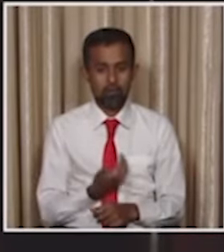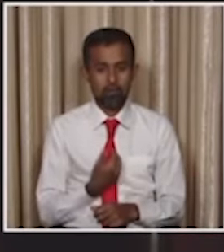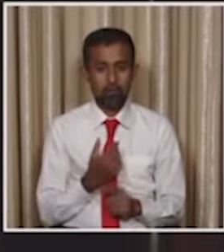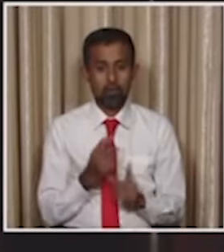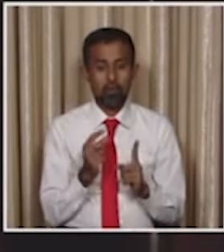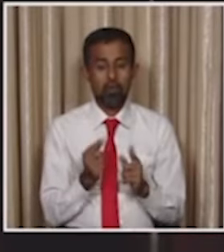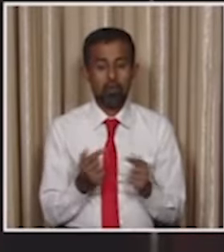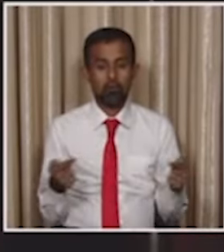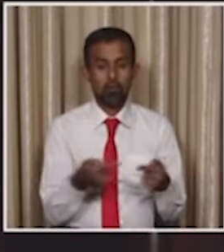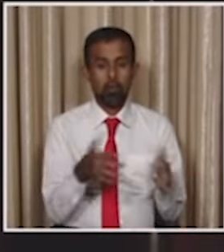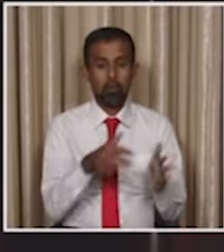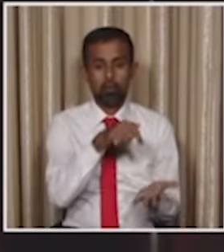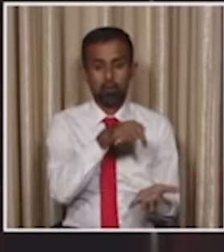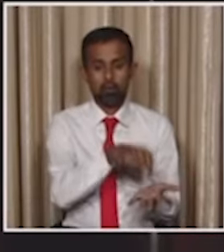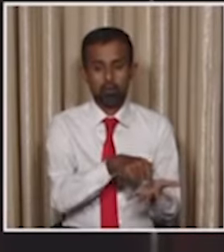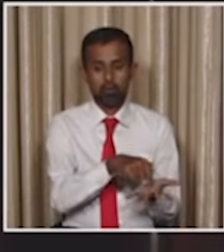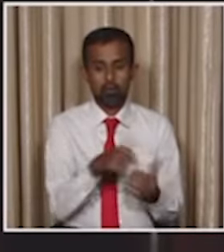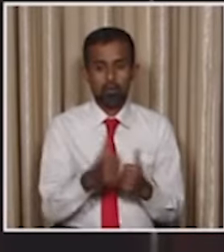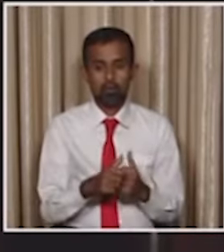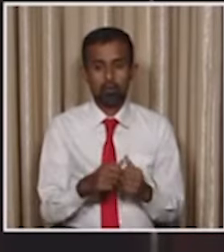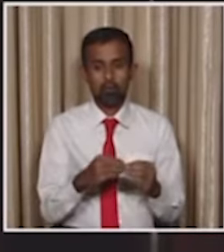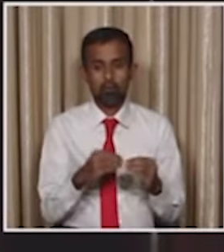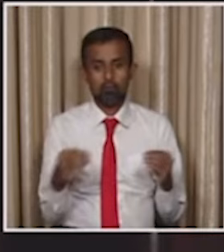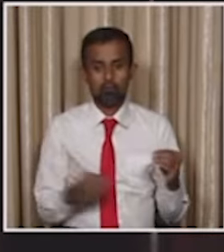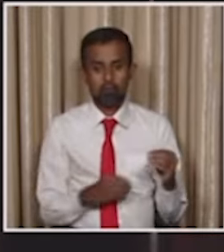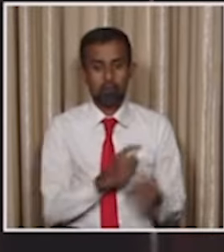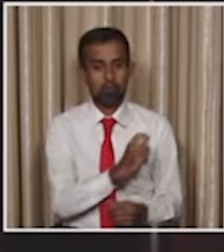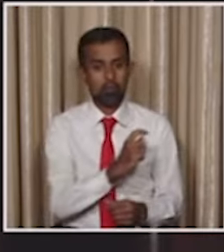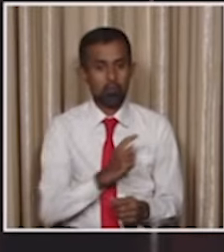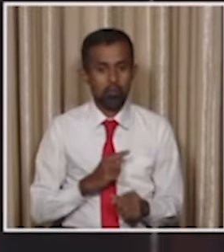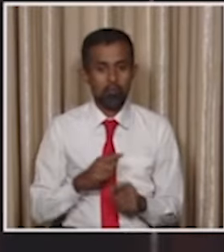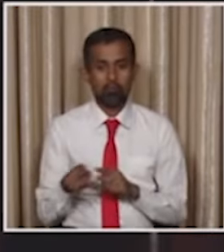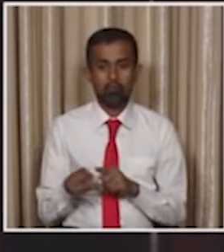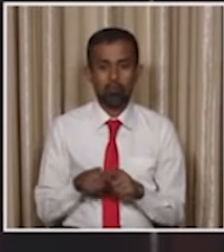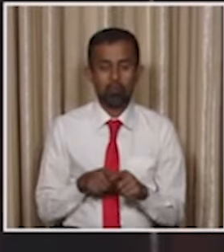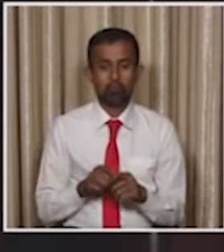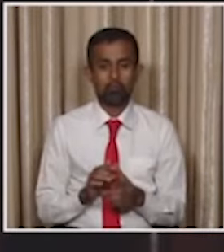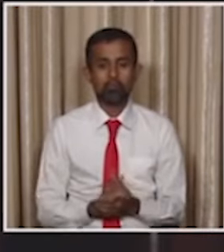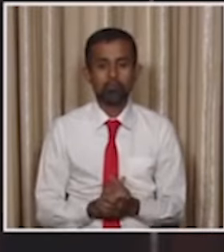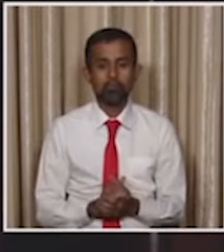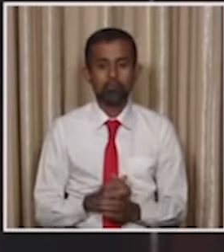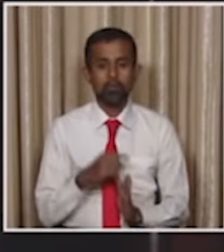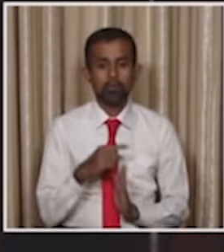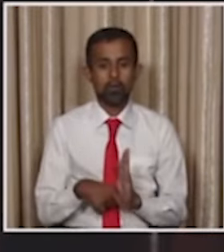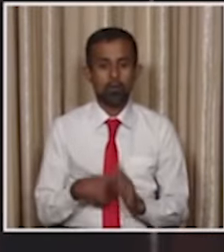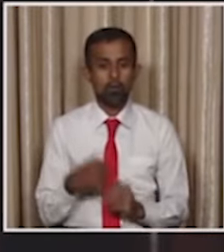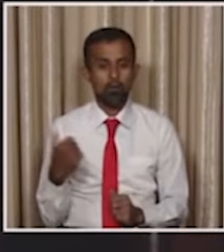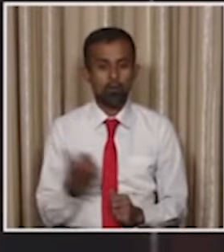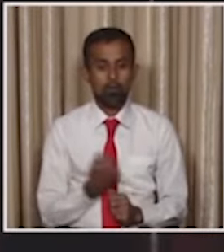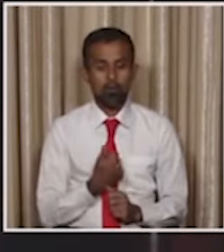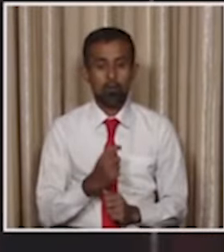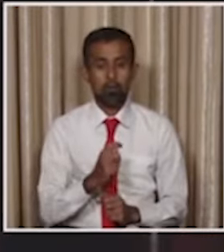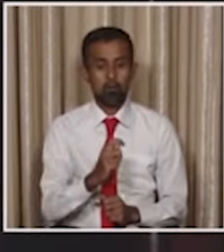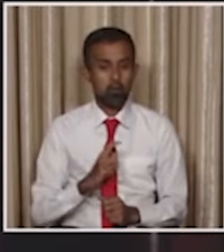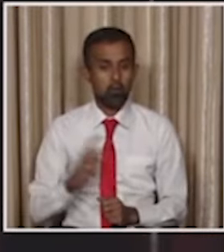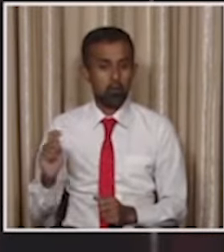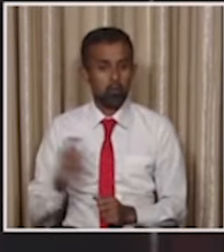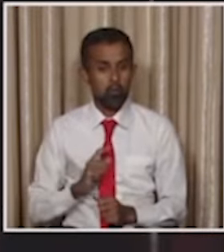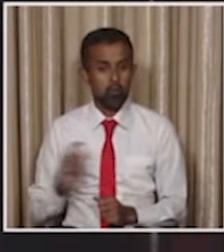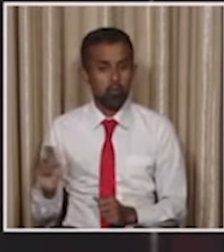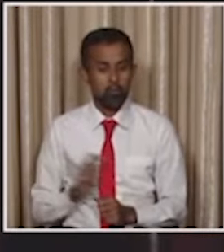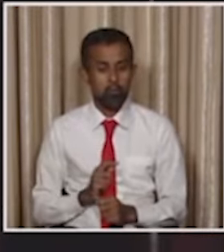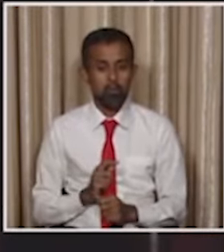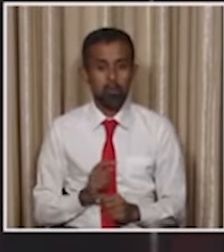සිටිය ආරම්භ කරේ විකල්ප ආදායම් මාර්ගයක් විදිහට. ඇත්තම රටේ අලුත් ආදායම් මාර්ග ඒ